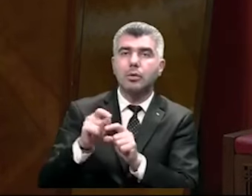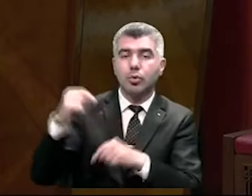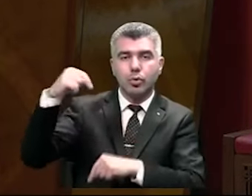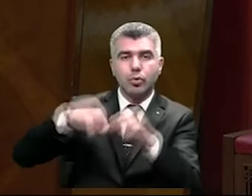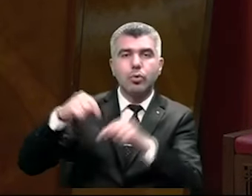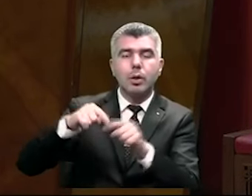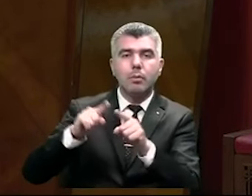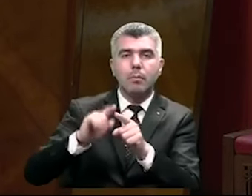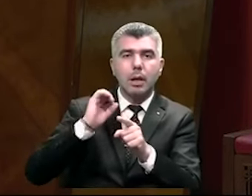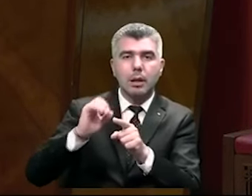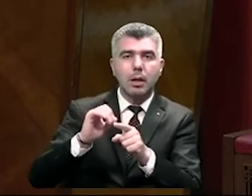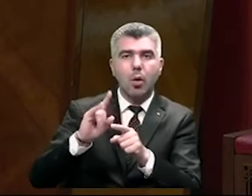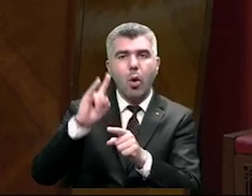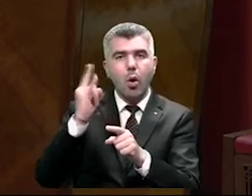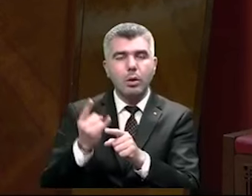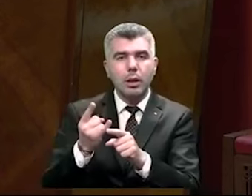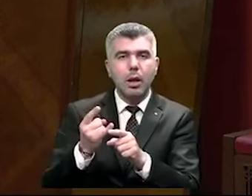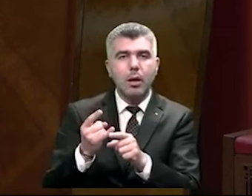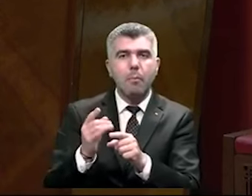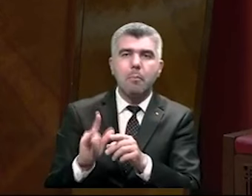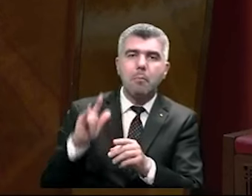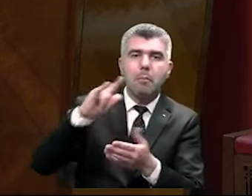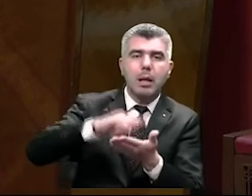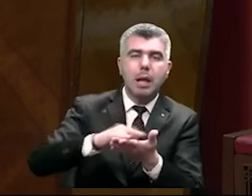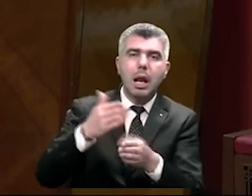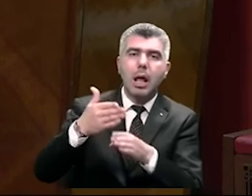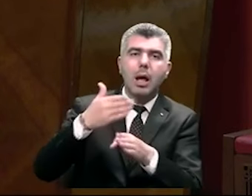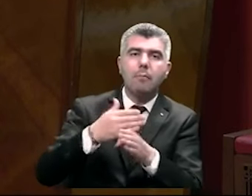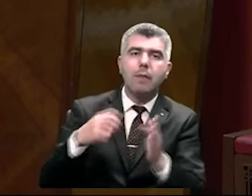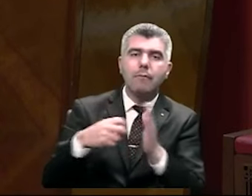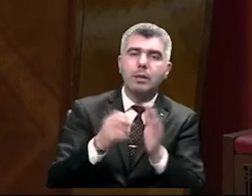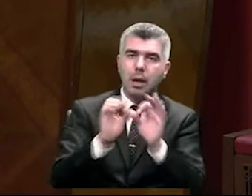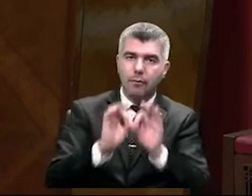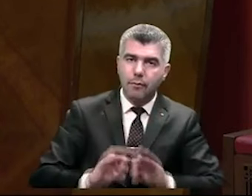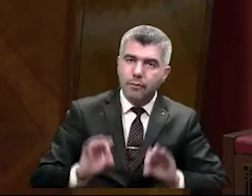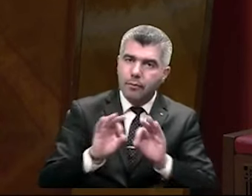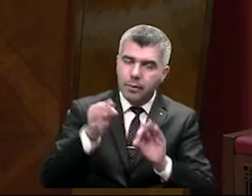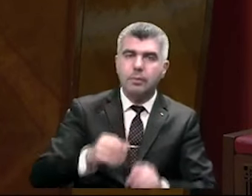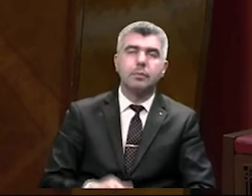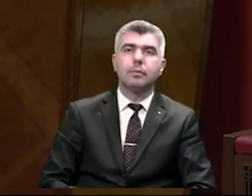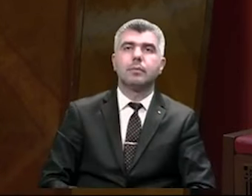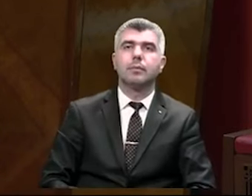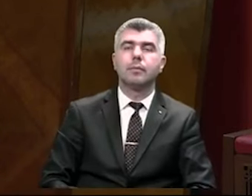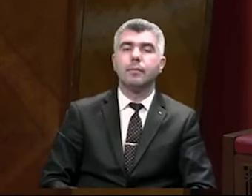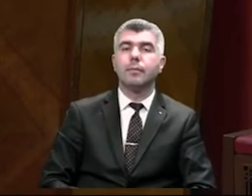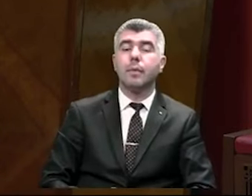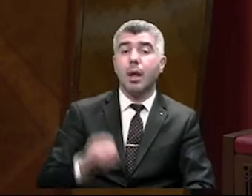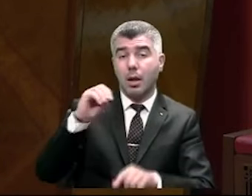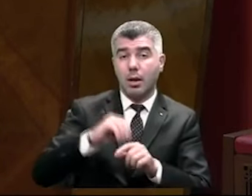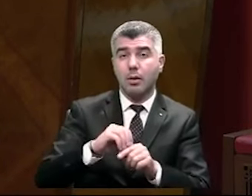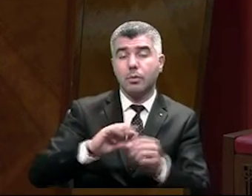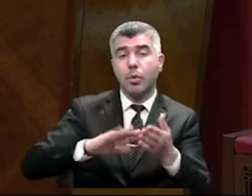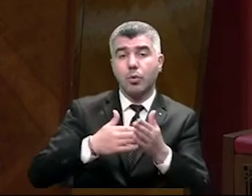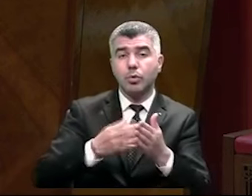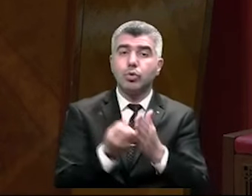مختلف القارات يقدروا يباتوا داخل المطار قبل ما يخرجوا خا ما يكونش عندهم الفيزا وتعمل ايضا المكتب على تاهيل وسائل